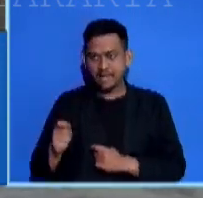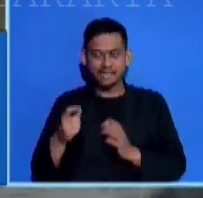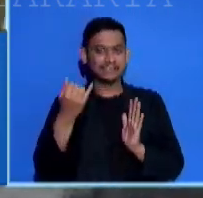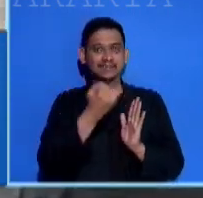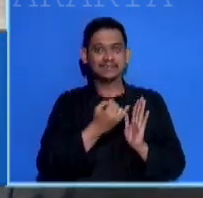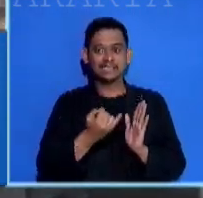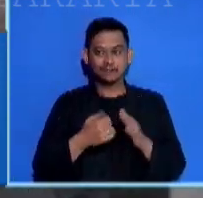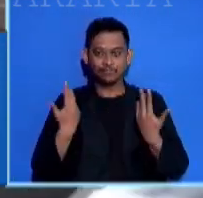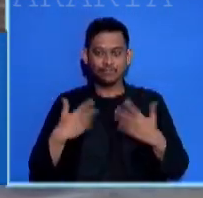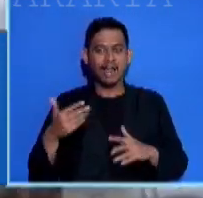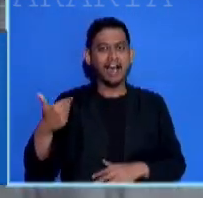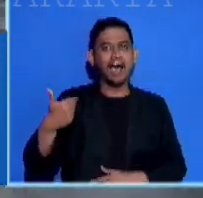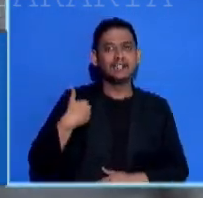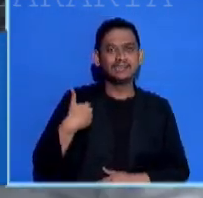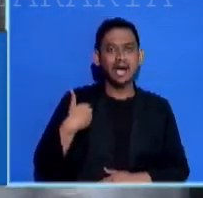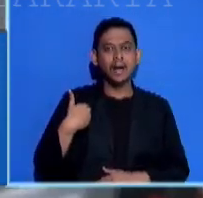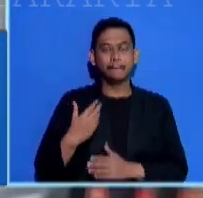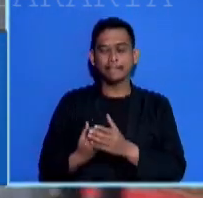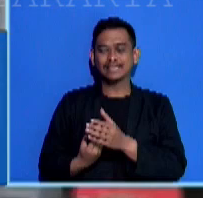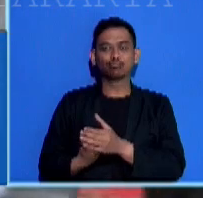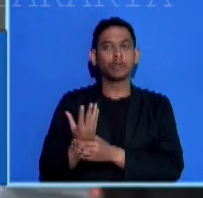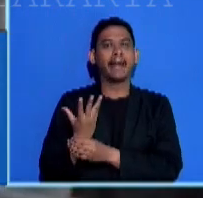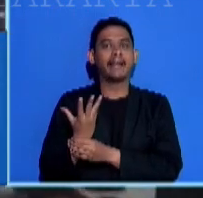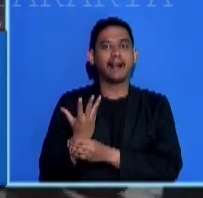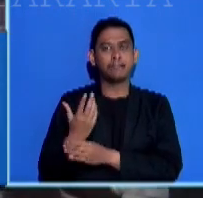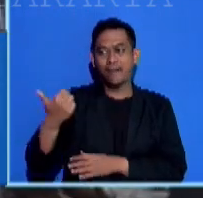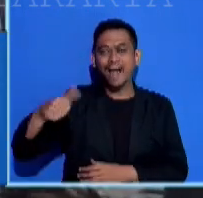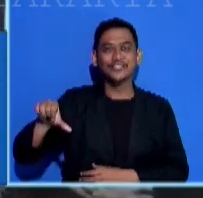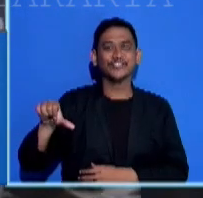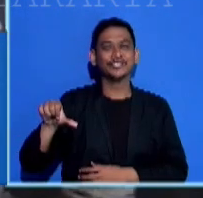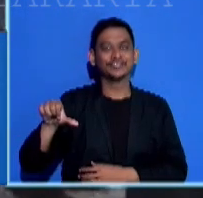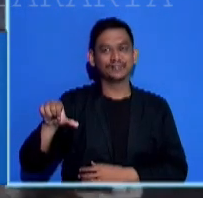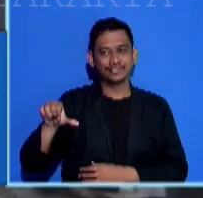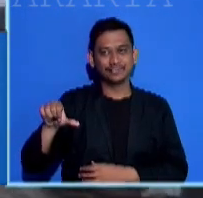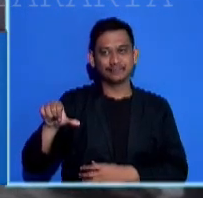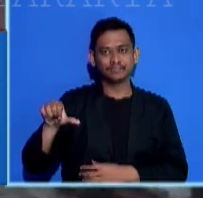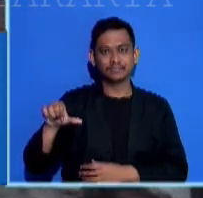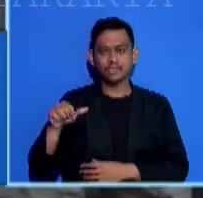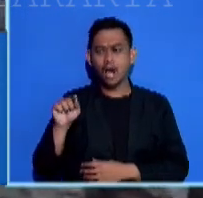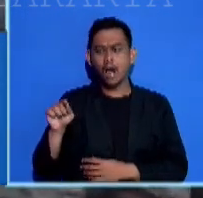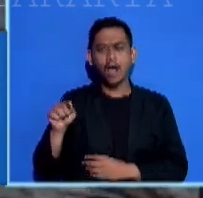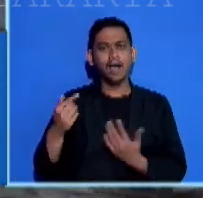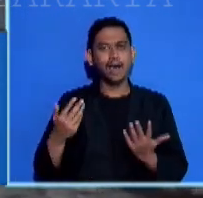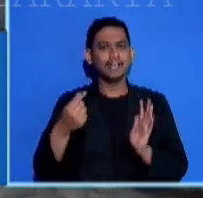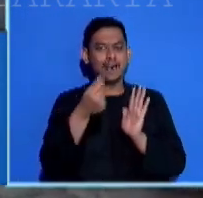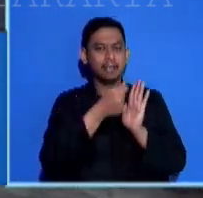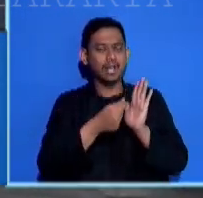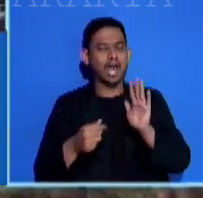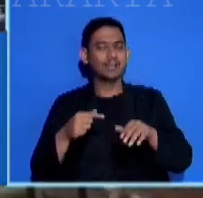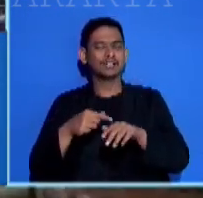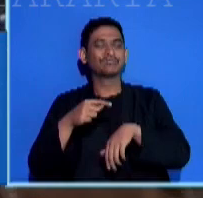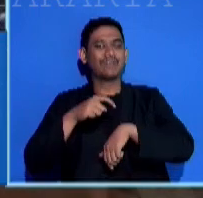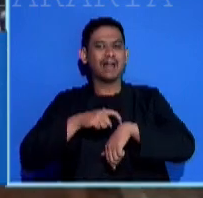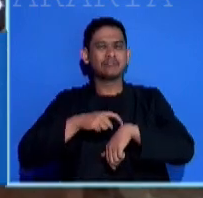seniman yang bisa menumbuhkan energi baru bagi seniman muda agar mampu berkarya sesuai konteks zamannya. Dengan semangat mengenang